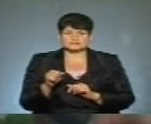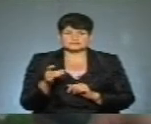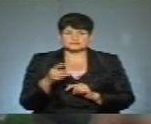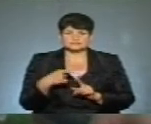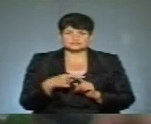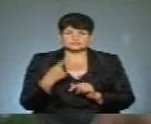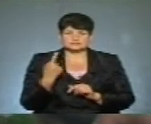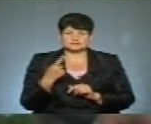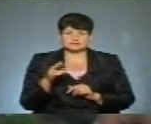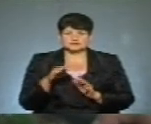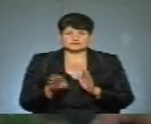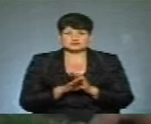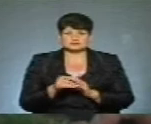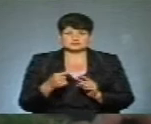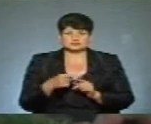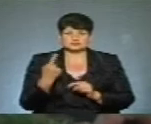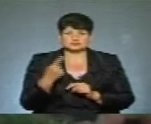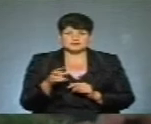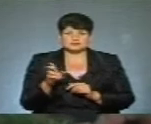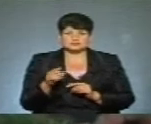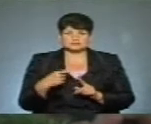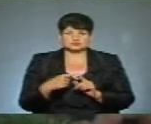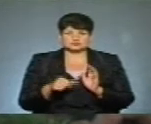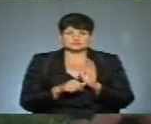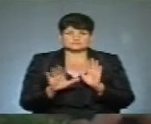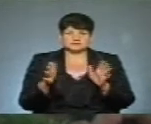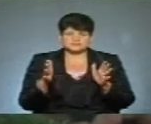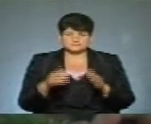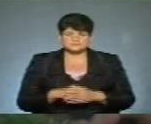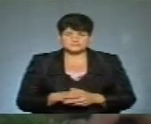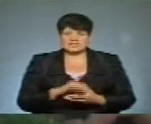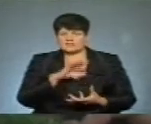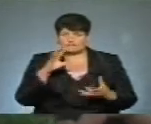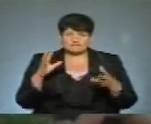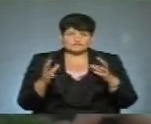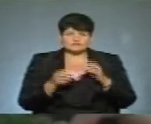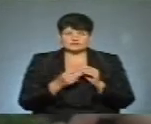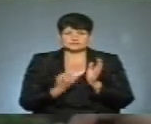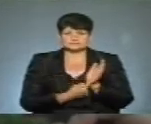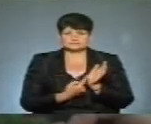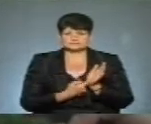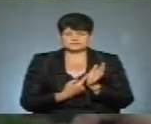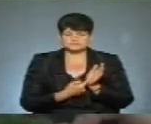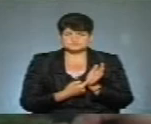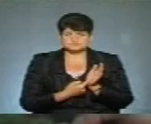1, Підволочиський – 1, Бережанський – 6 випадків. Всього підтверджено